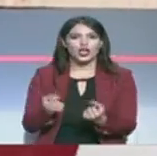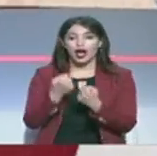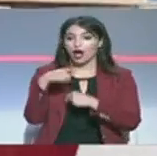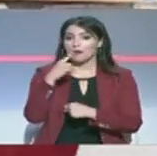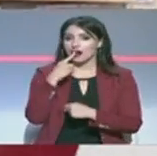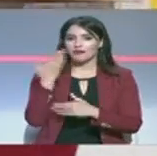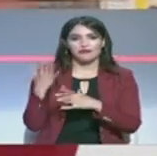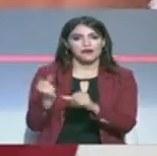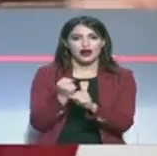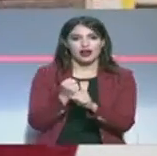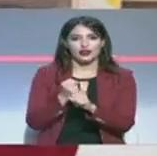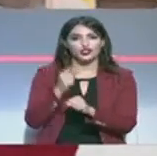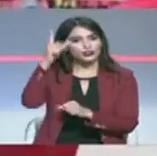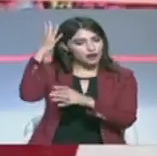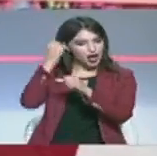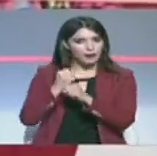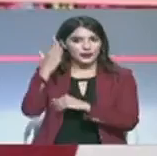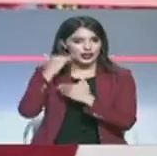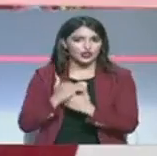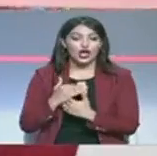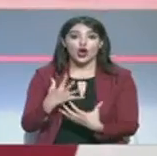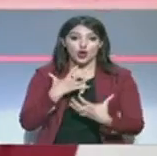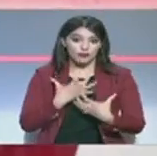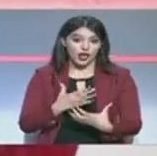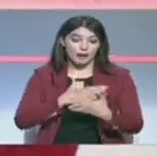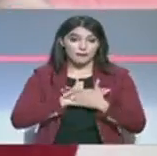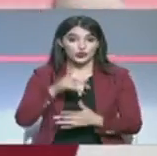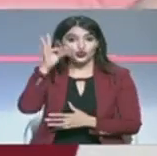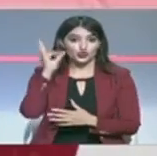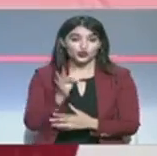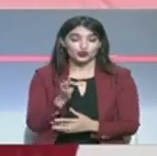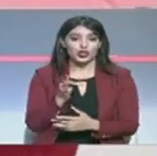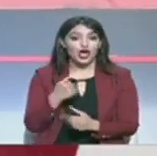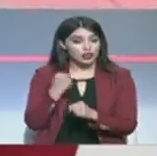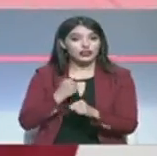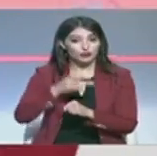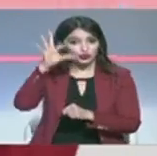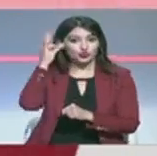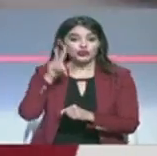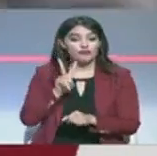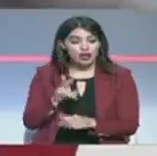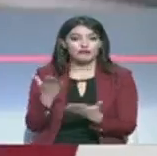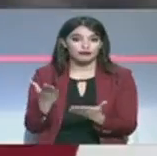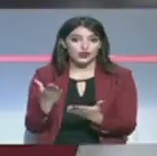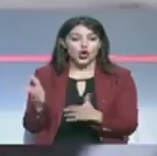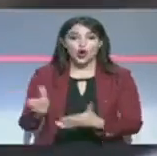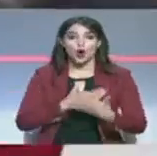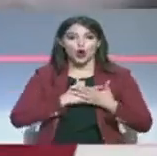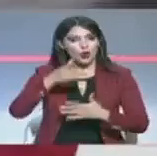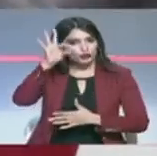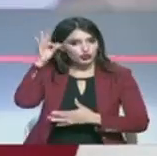ذي معانا، ديما ربي سينا. حب بلادك، حب بلادك، واخدم بلادك بحقيقة. حب